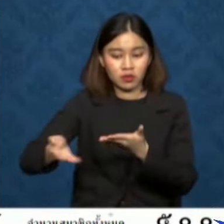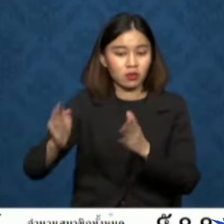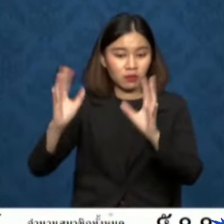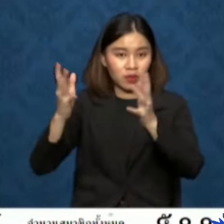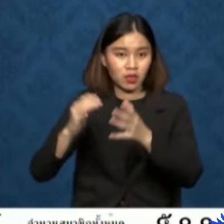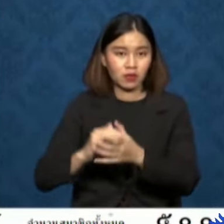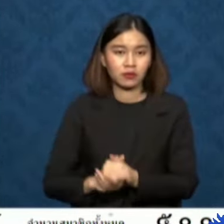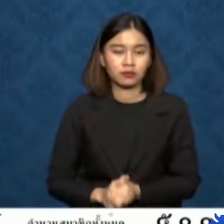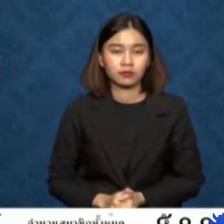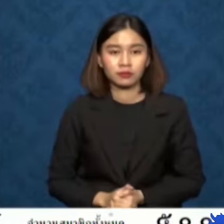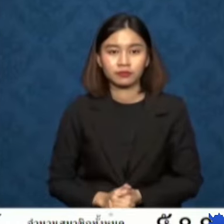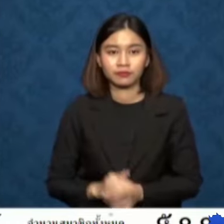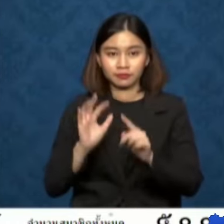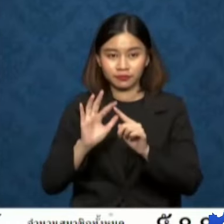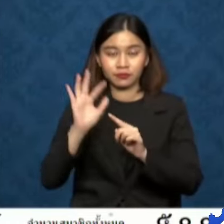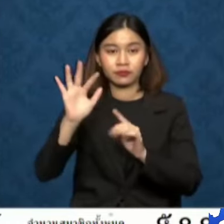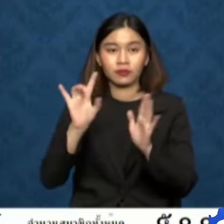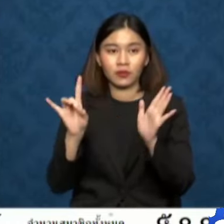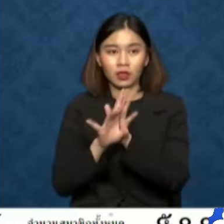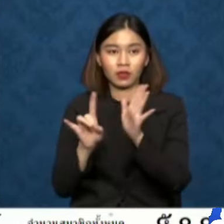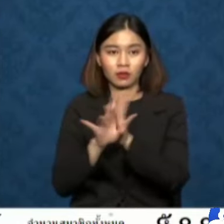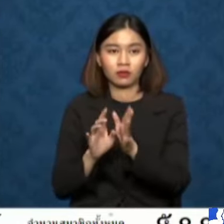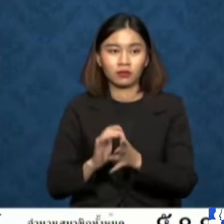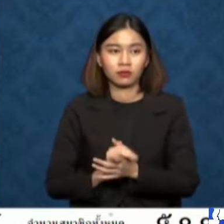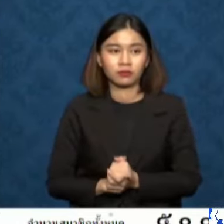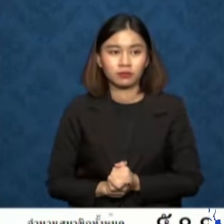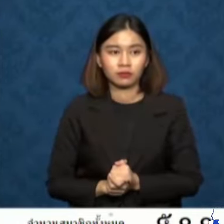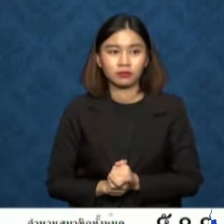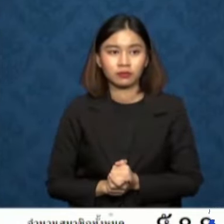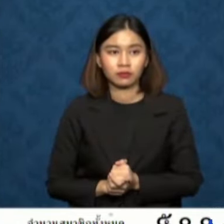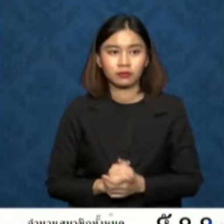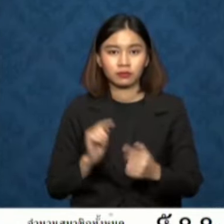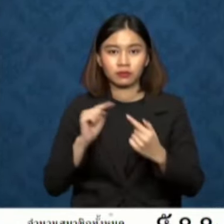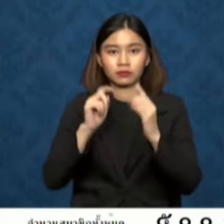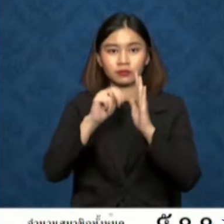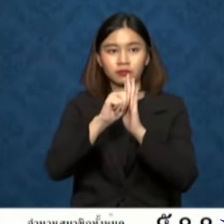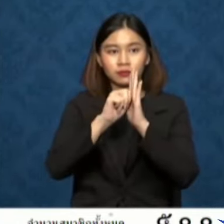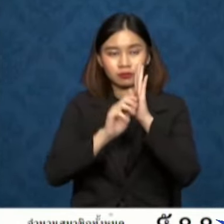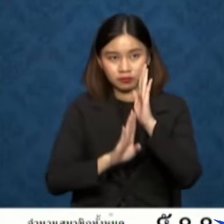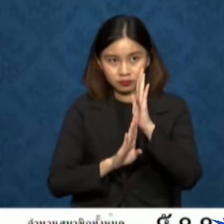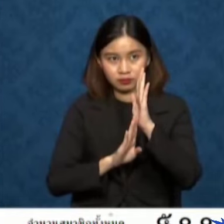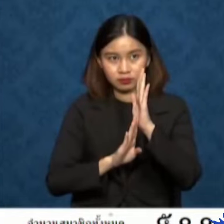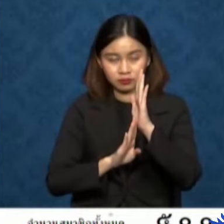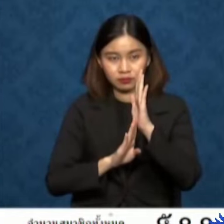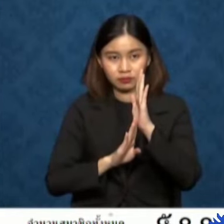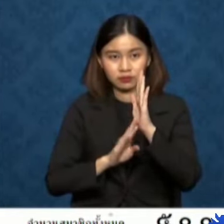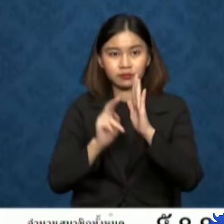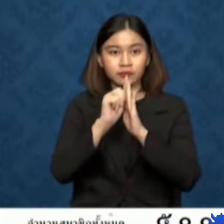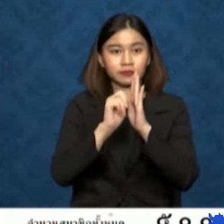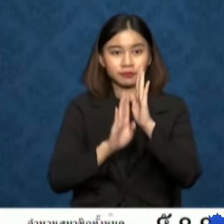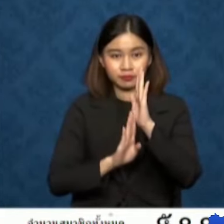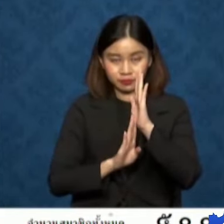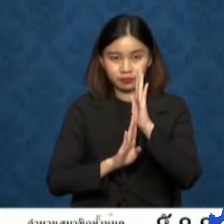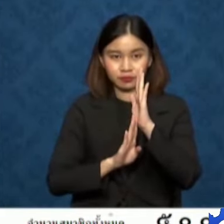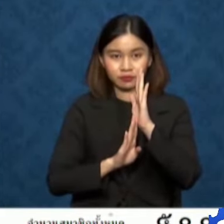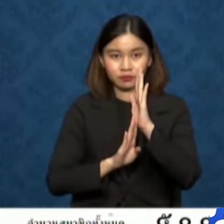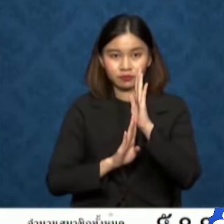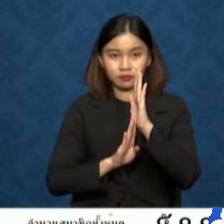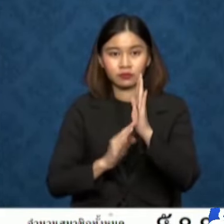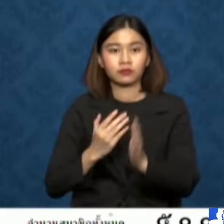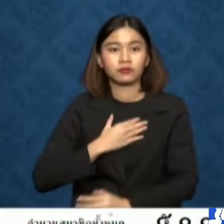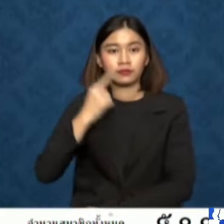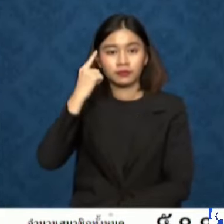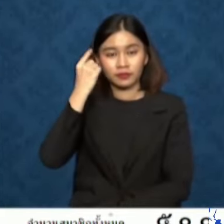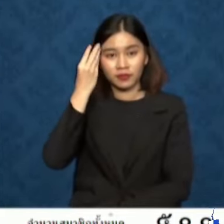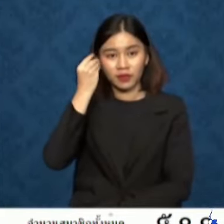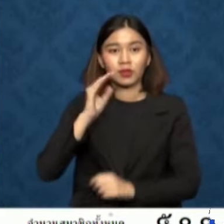ซื้อเรื่องที่ 5สุดท้ายครับคือเรื่องนโยบายชดเชยหรือ offsetPoliที่ผมคิด